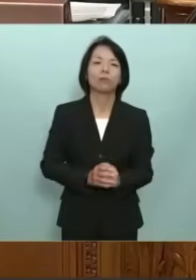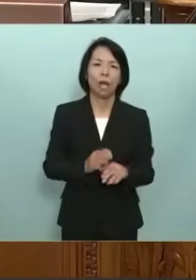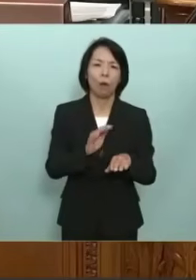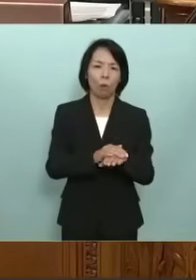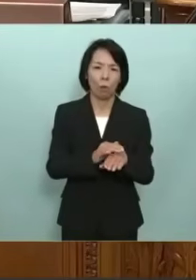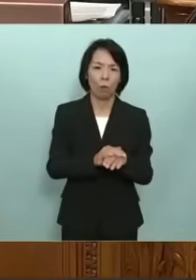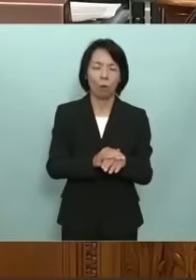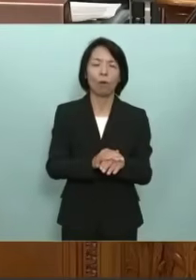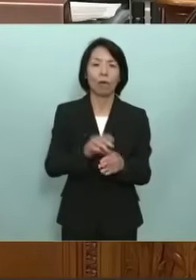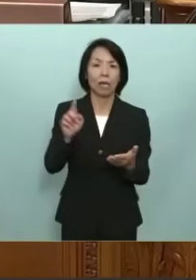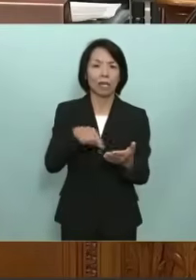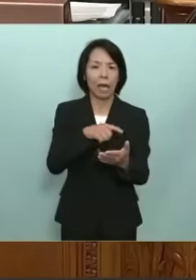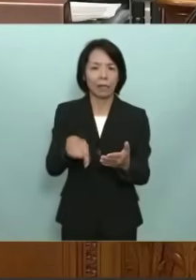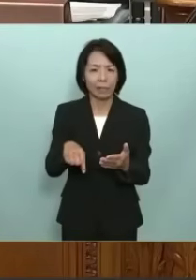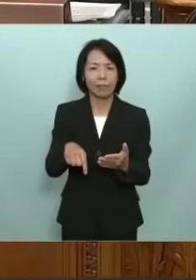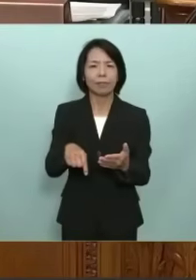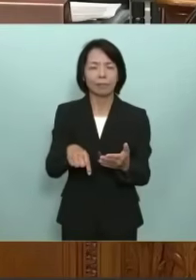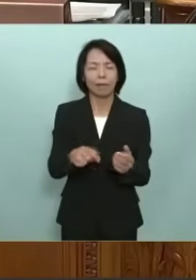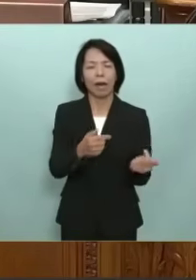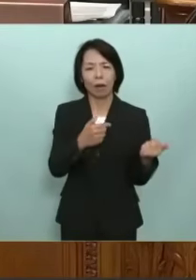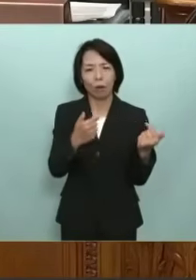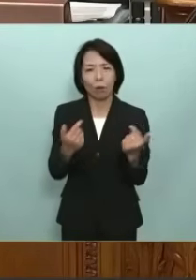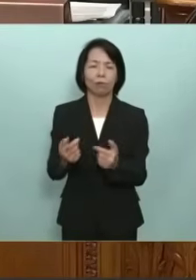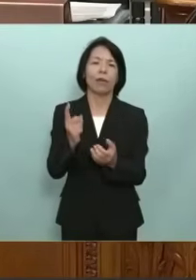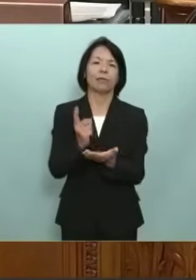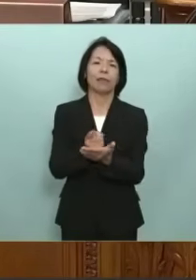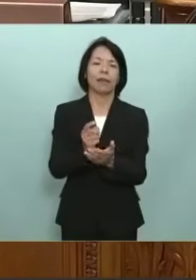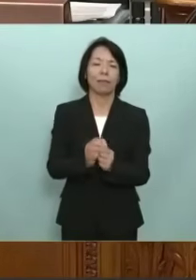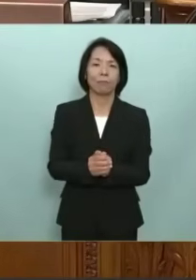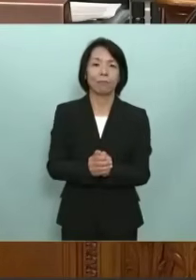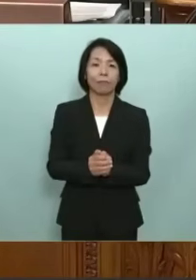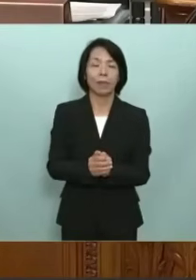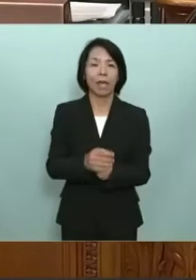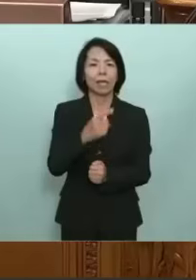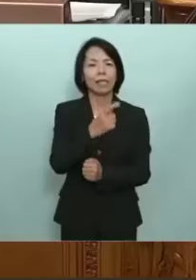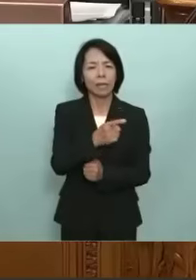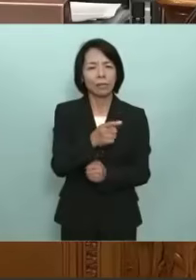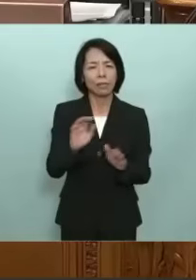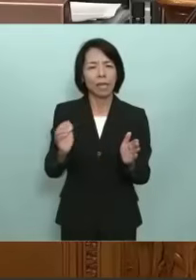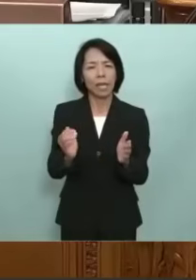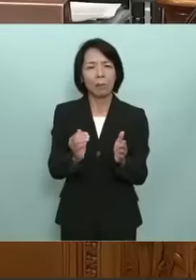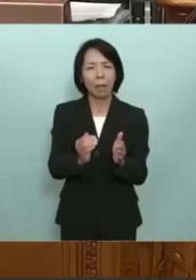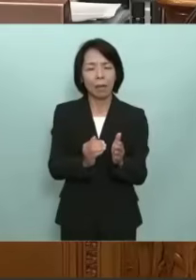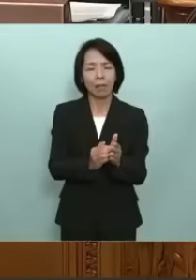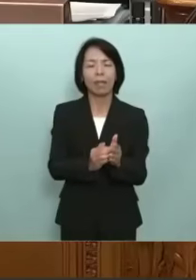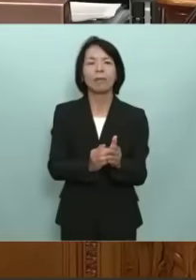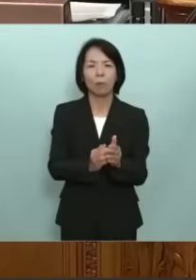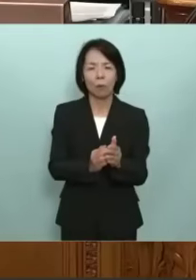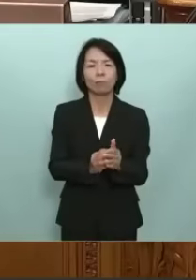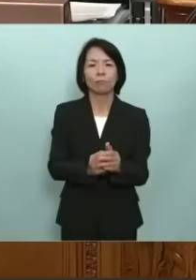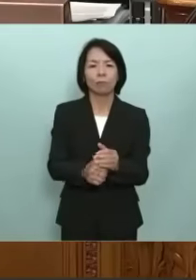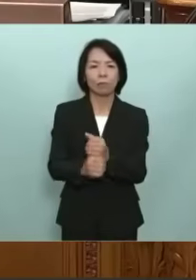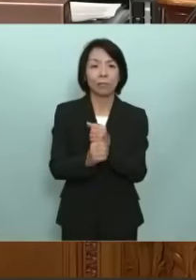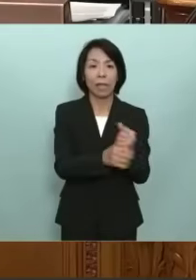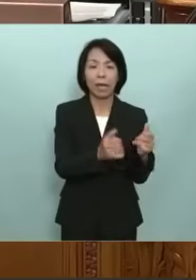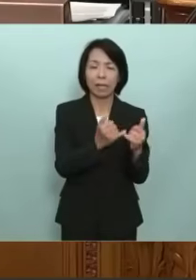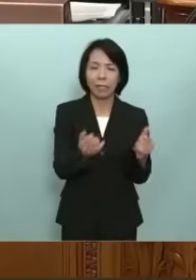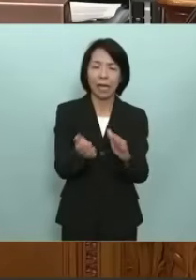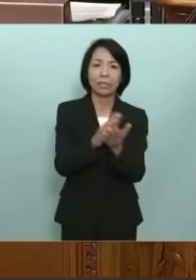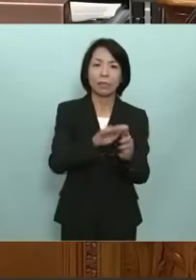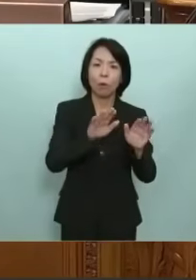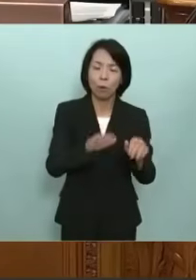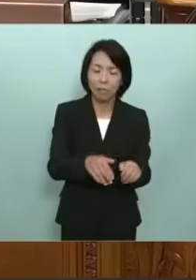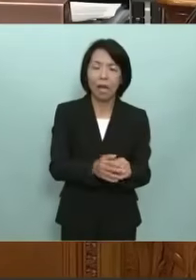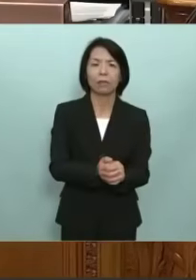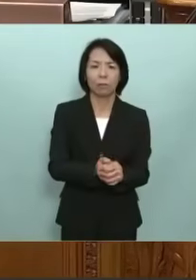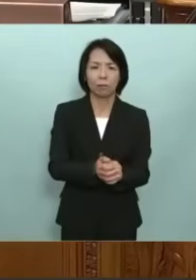を送らせるだけです北朝鮮はこれまでも根拠もなく被害者を死亡したと主張し被害者の